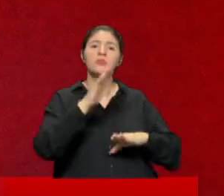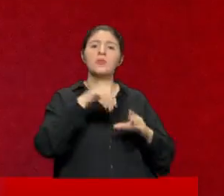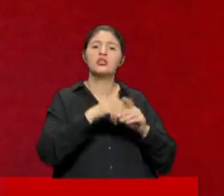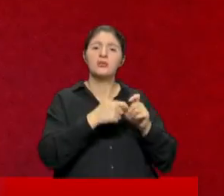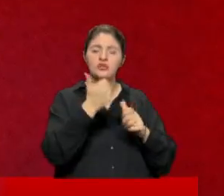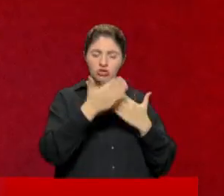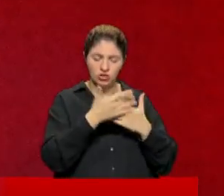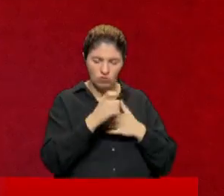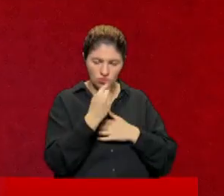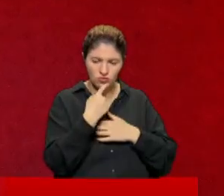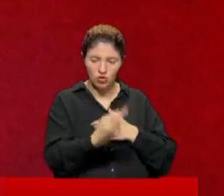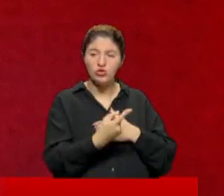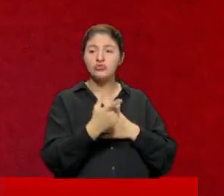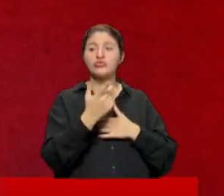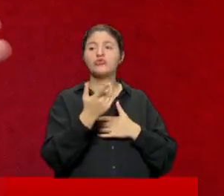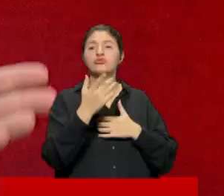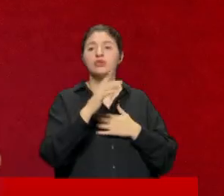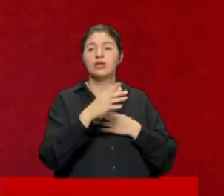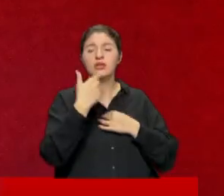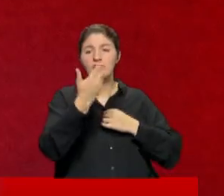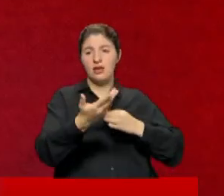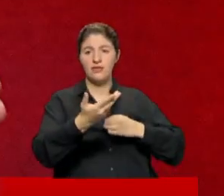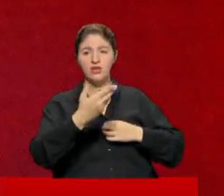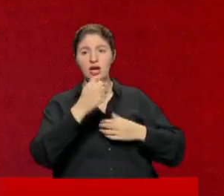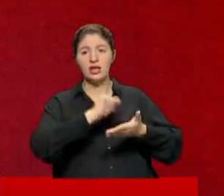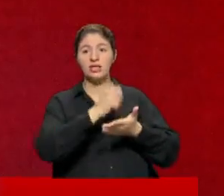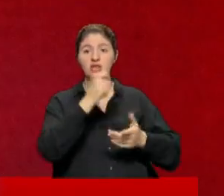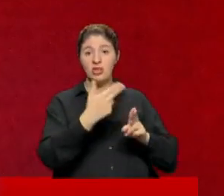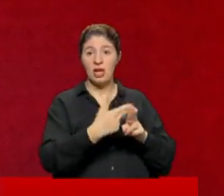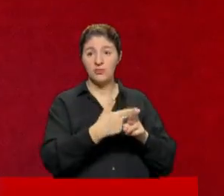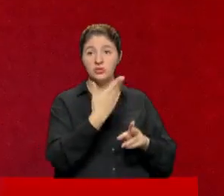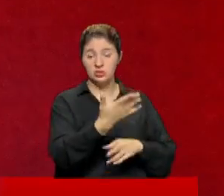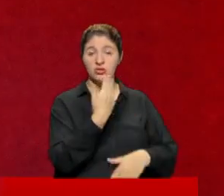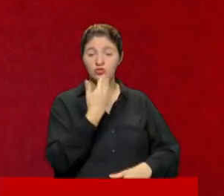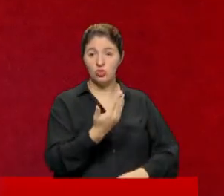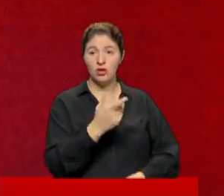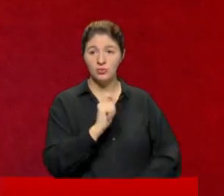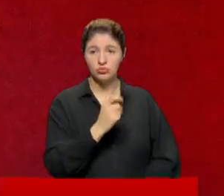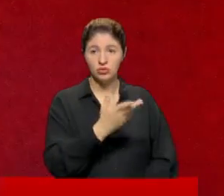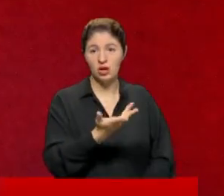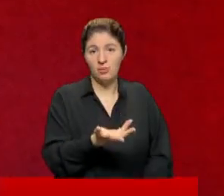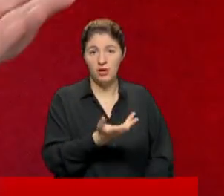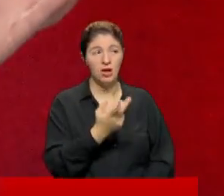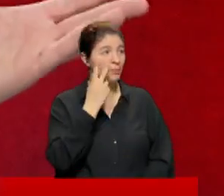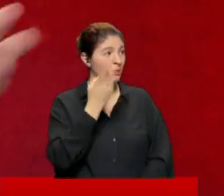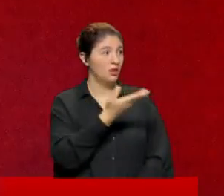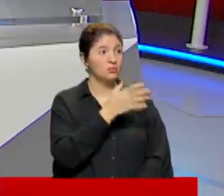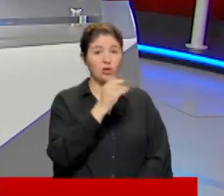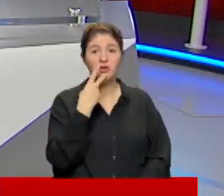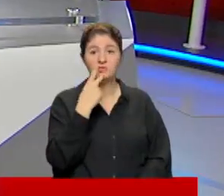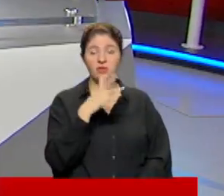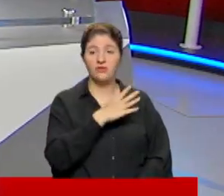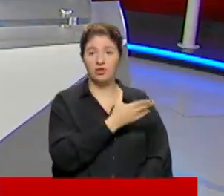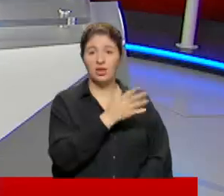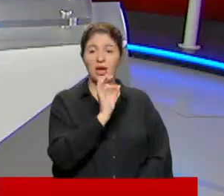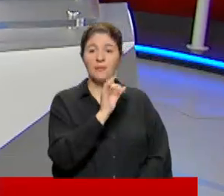Parti Genel Başkan Yardımcısı olarak söylüyorsunuz E diğer tarafıyla gazetecilik deneyiminiz de de söylüyorsunuz ama bakın böyle açıklamalar